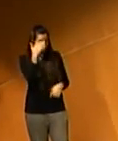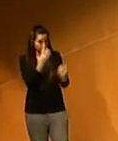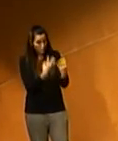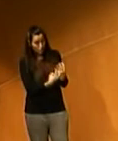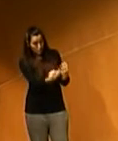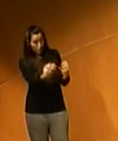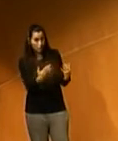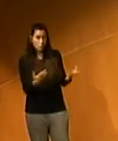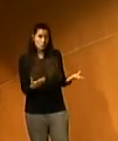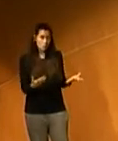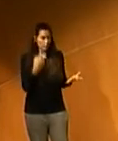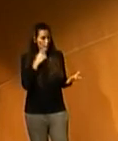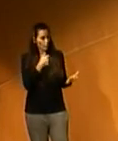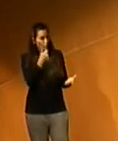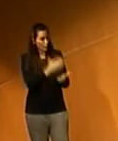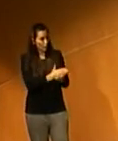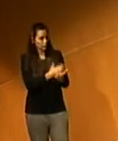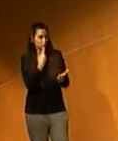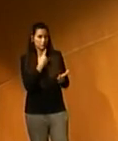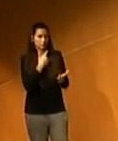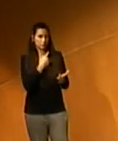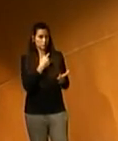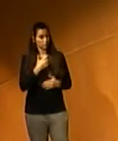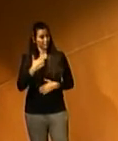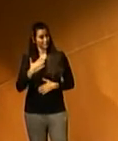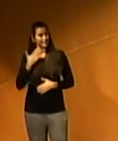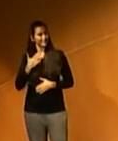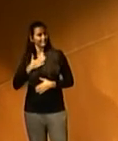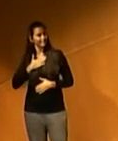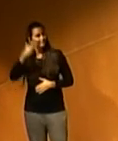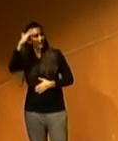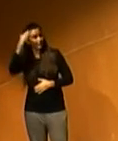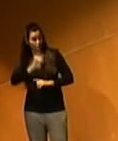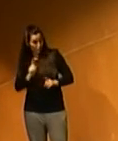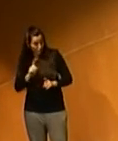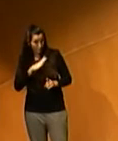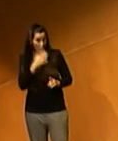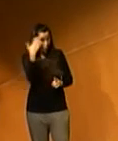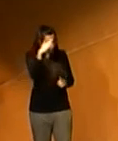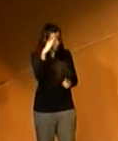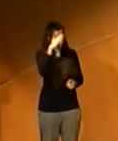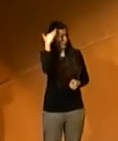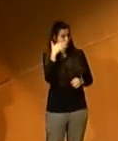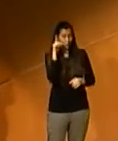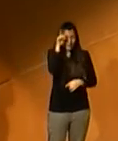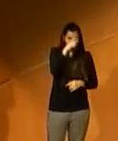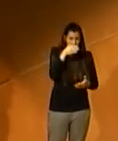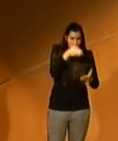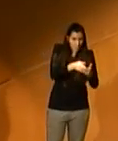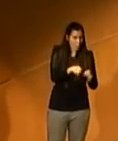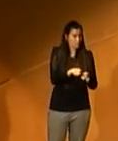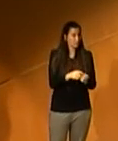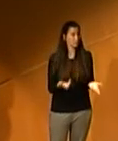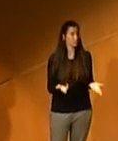classe pour adapter, pas seulement pour les miens, parce qu'il y a aussi d'autres élèves en difficulté qui